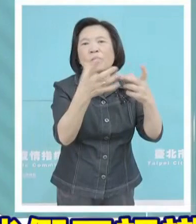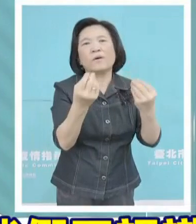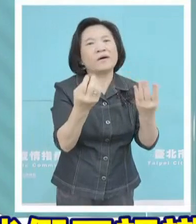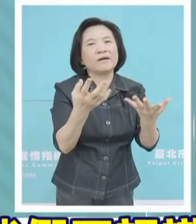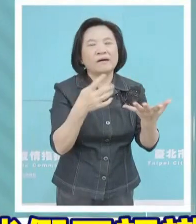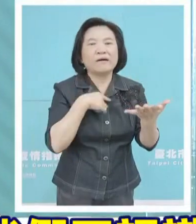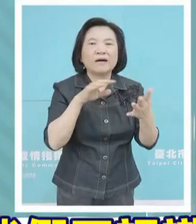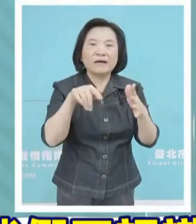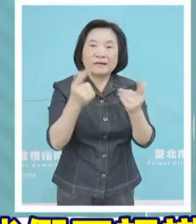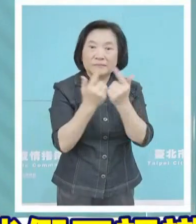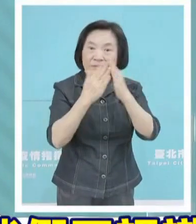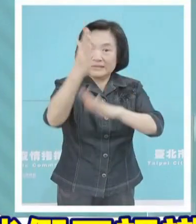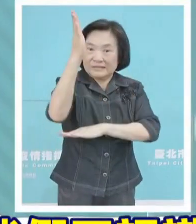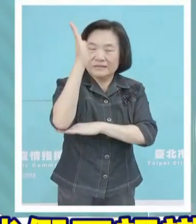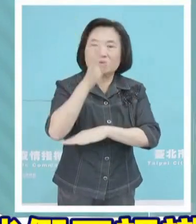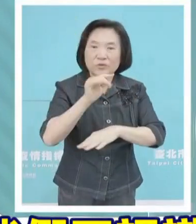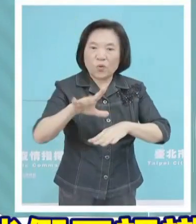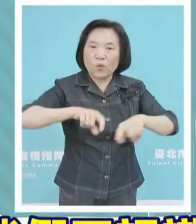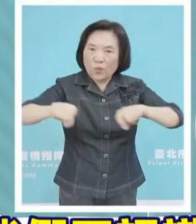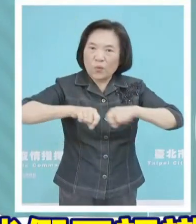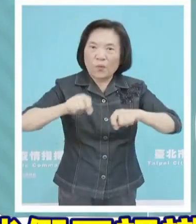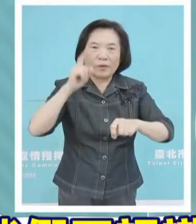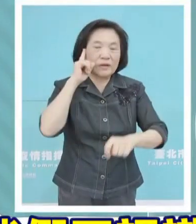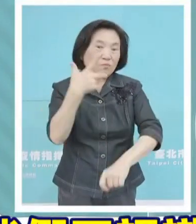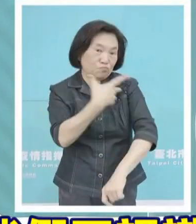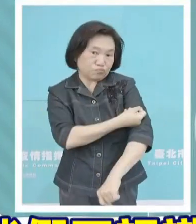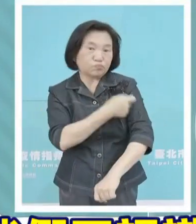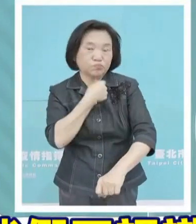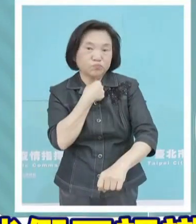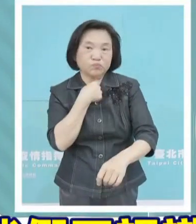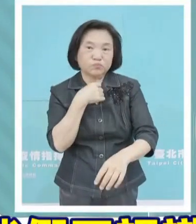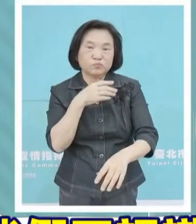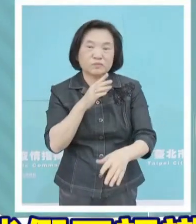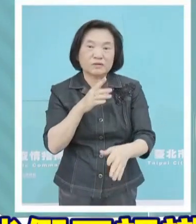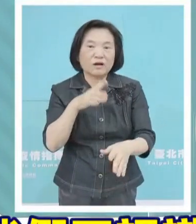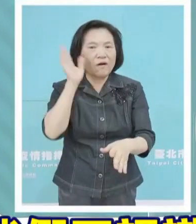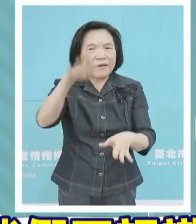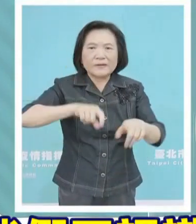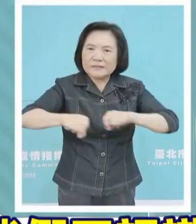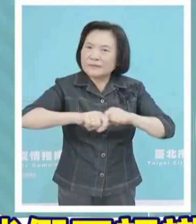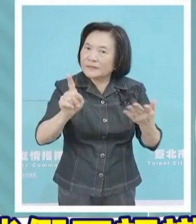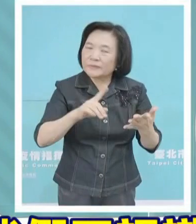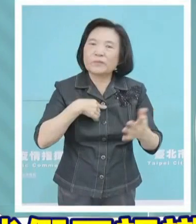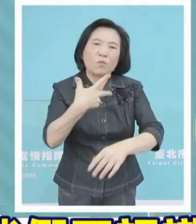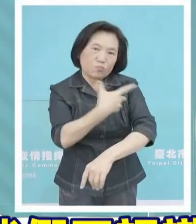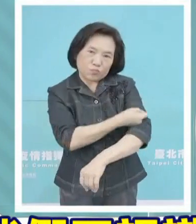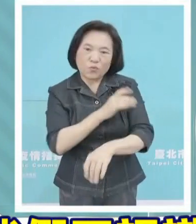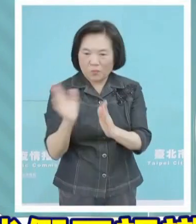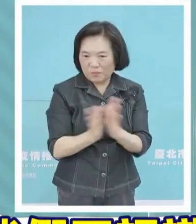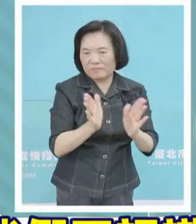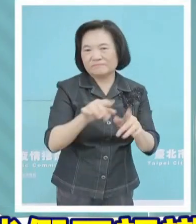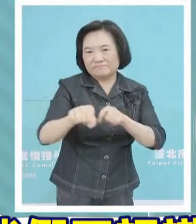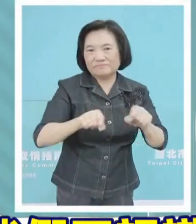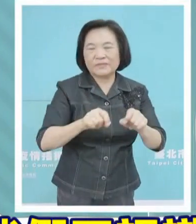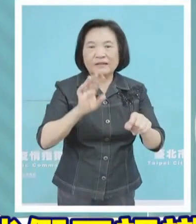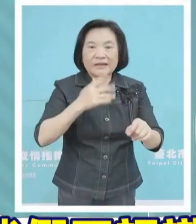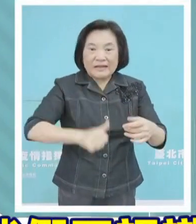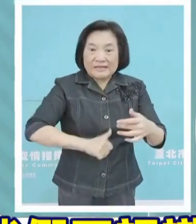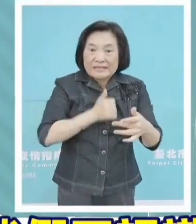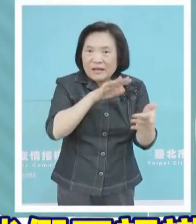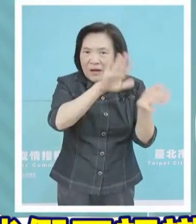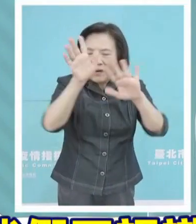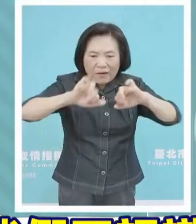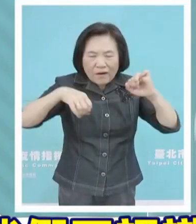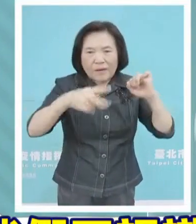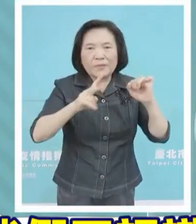大规模施打疫苗的将来的计划，可是当时还没有具体的内容，因为疫苗的配发跟数量都不完